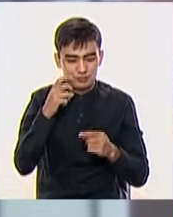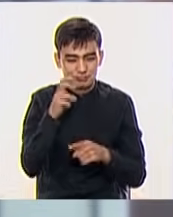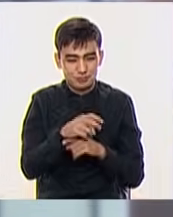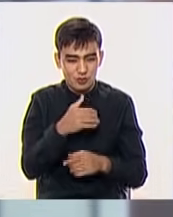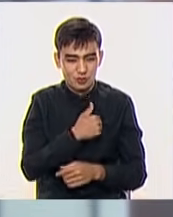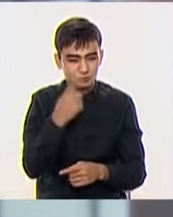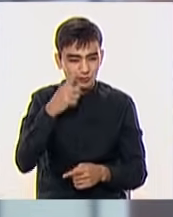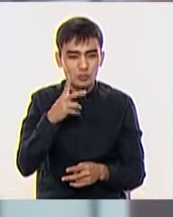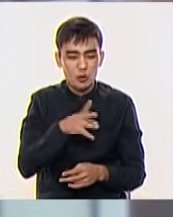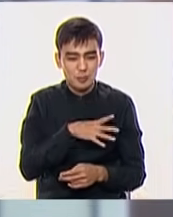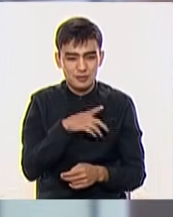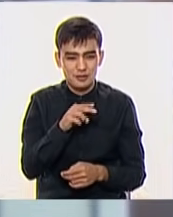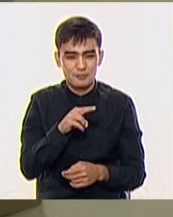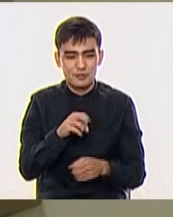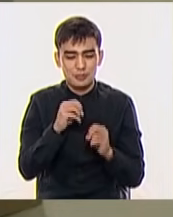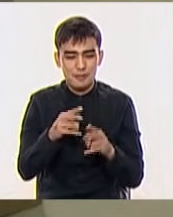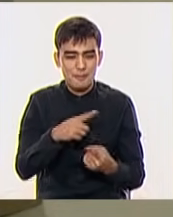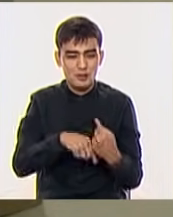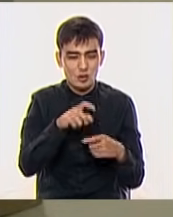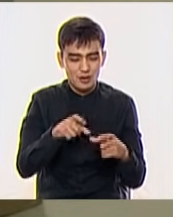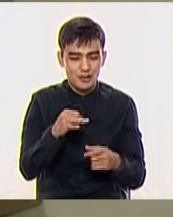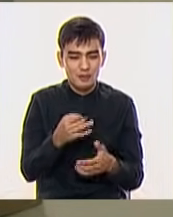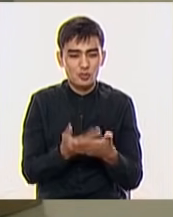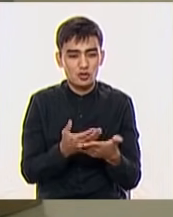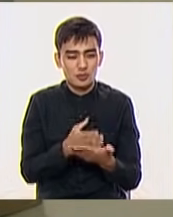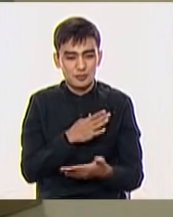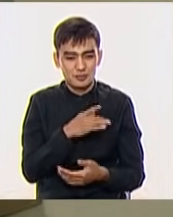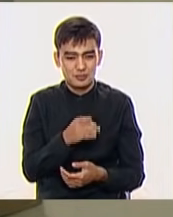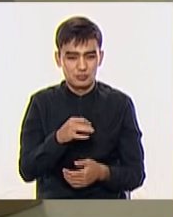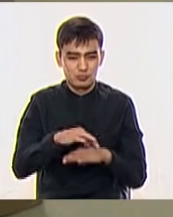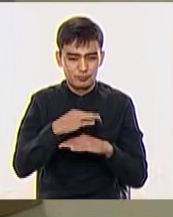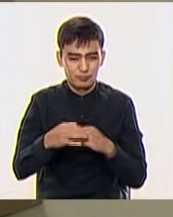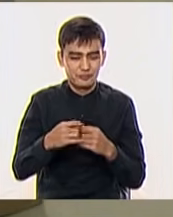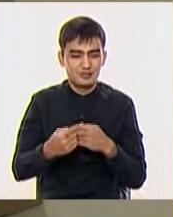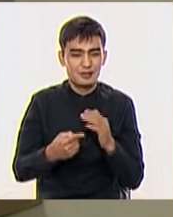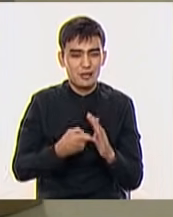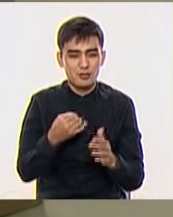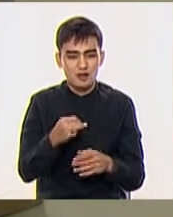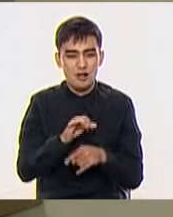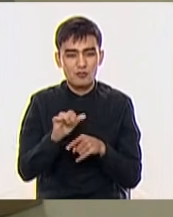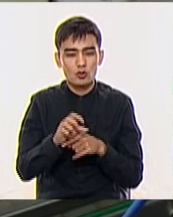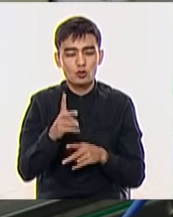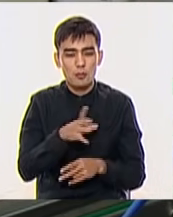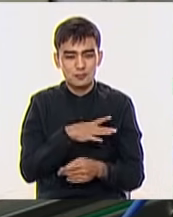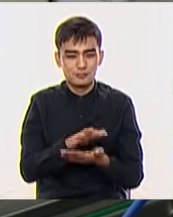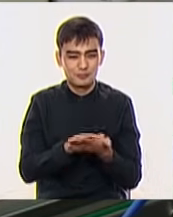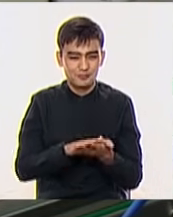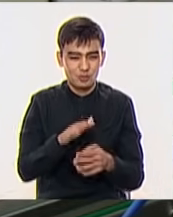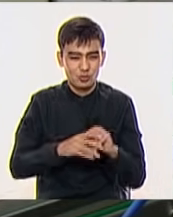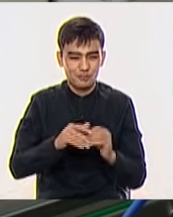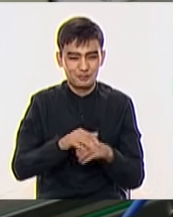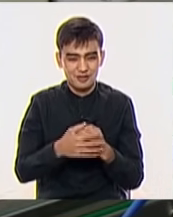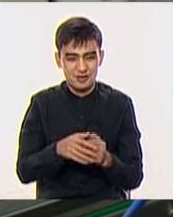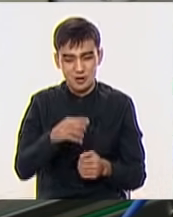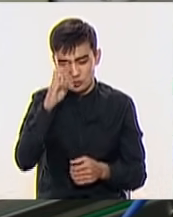производители антисептиков вышли в палату предпринимателей с предложением ужесточить требования для поставщиков дезинфицирующих средств